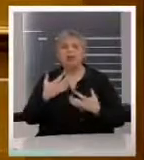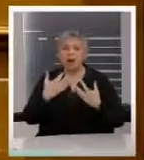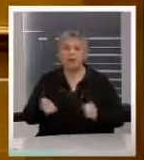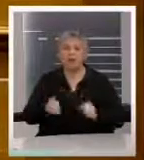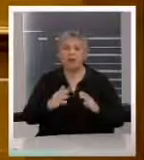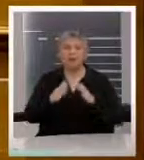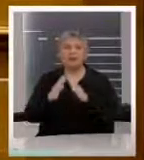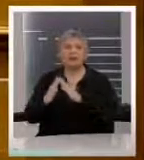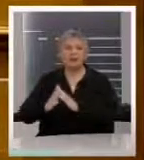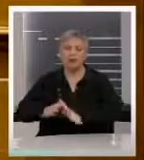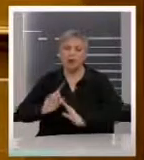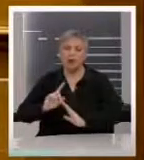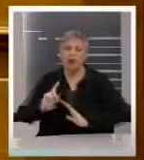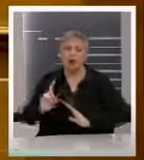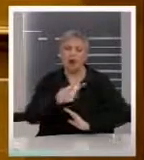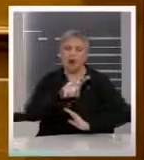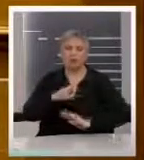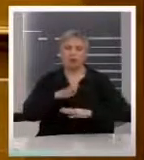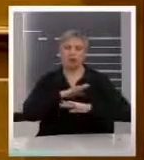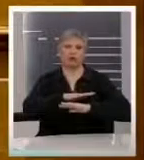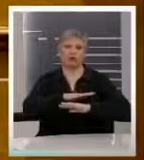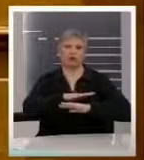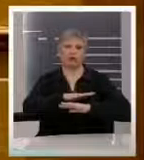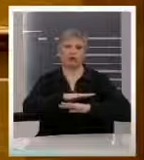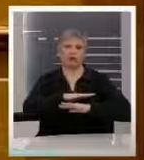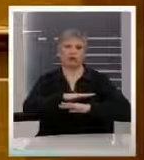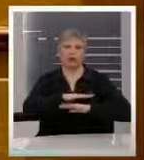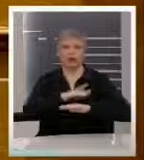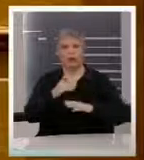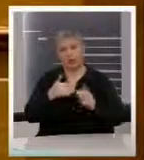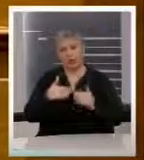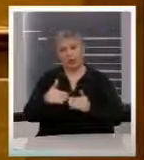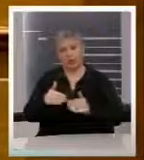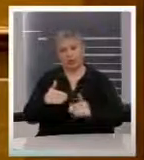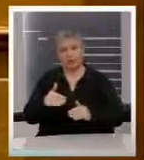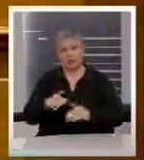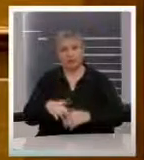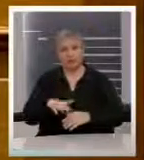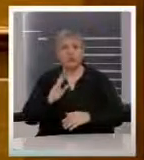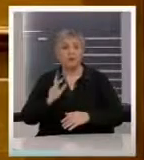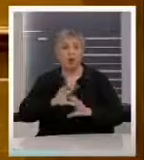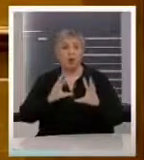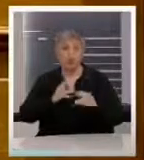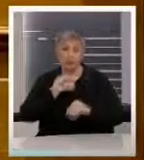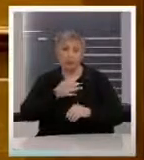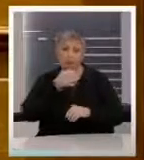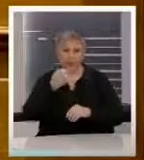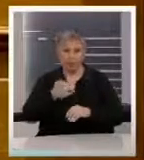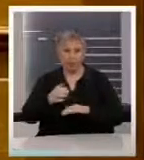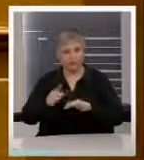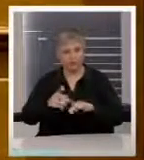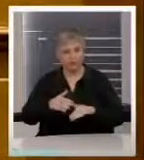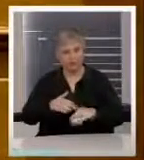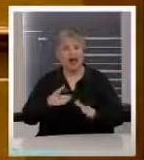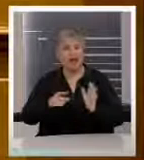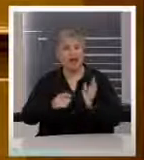αναγκών των στελεχών σε βάθος χρόνου. Πέραν δε των προαναφερθέντων, δεν μπορούμε όλοι μαζί να μην αναγνωρίσουμε τη συνδρομή